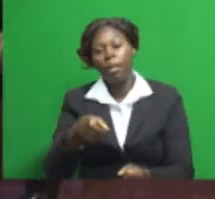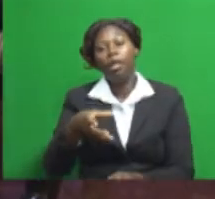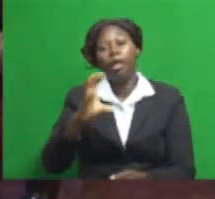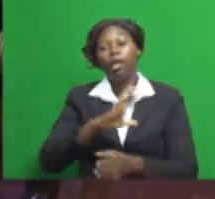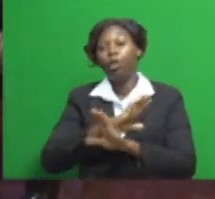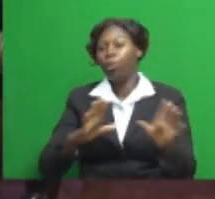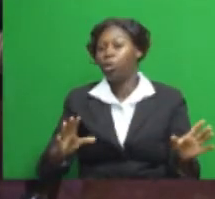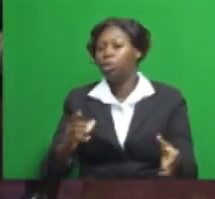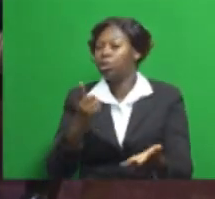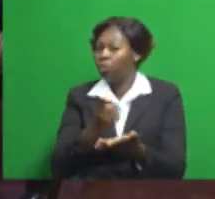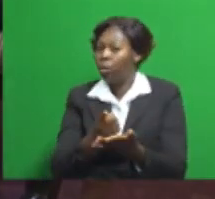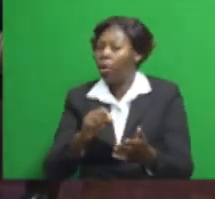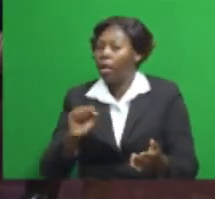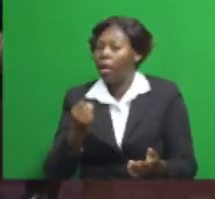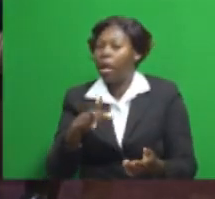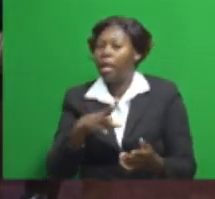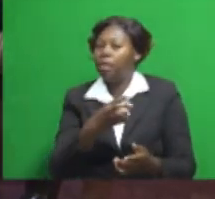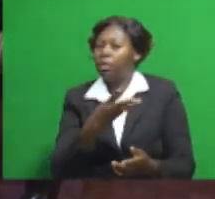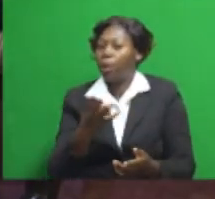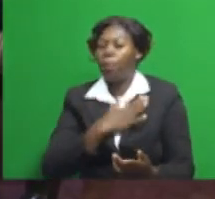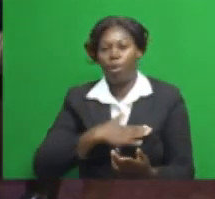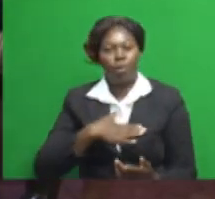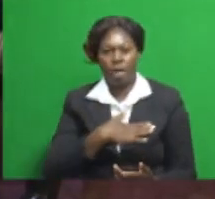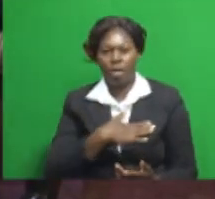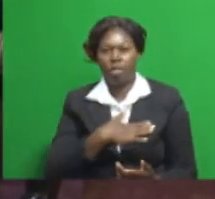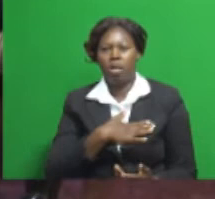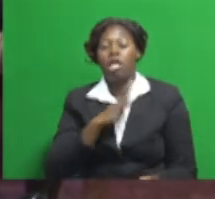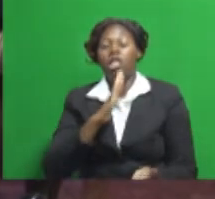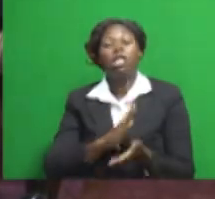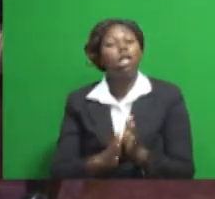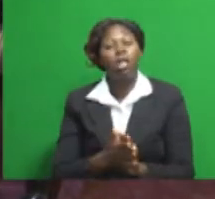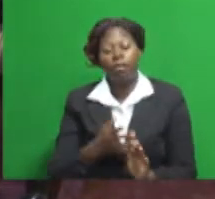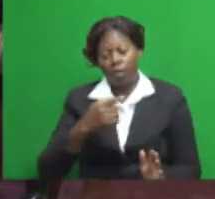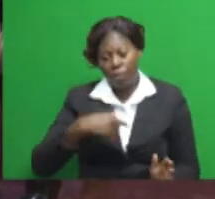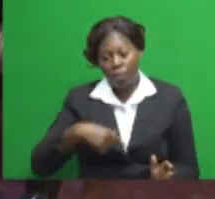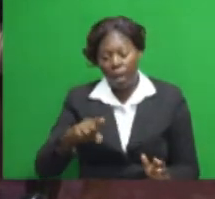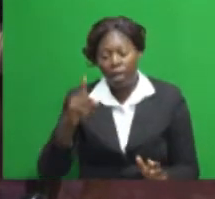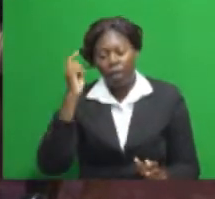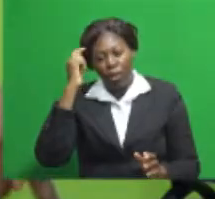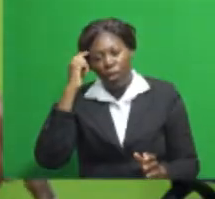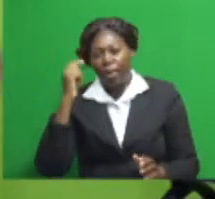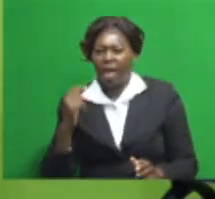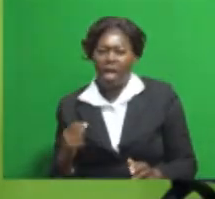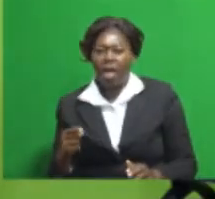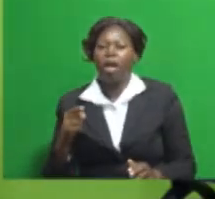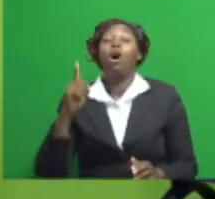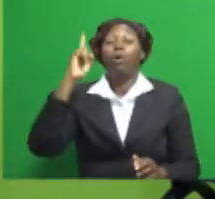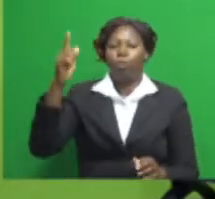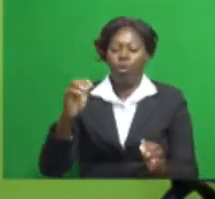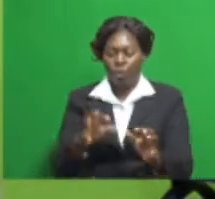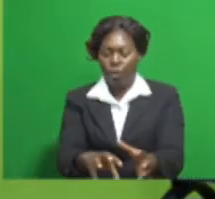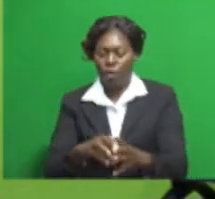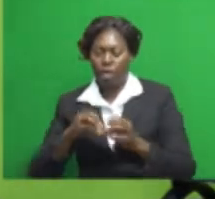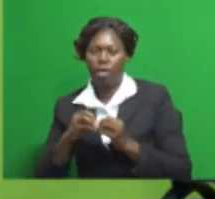All right. Because vakomana vanhu vangoenda vachingoti Mwari wedu anotirwira vomumira vakadaro. Vait asa akada futi kusatirwira.